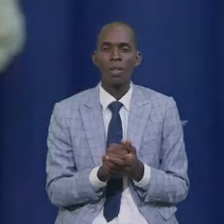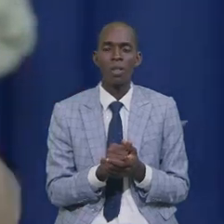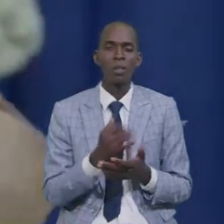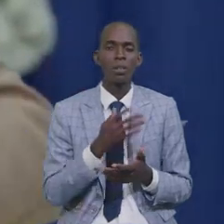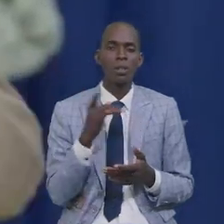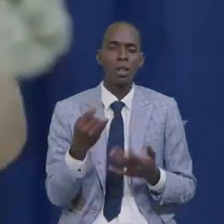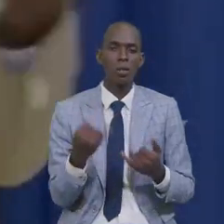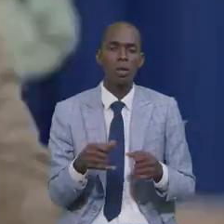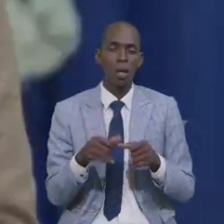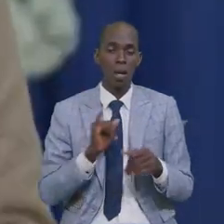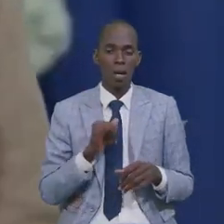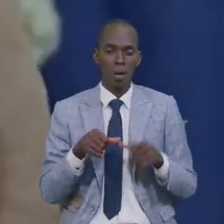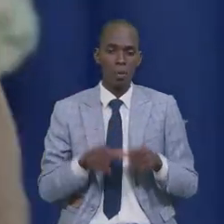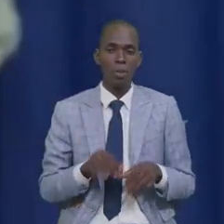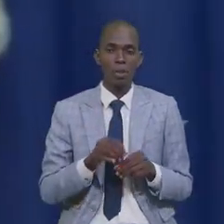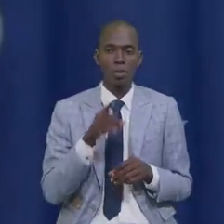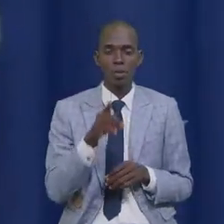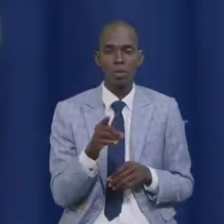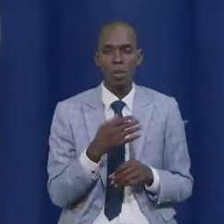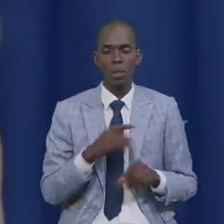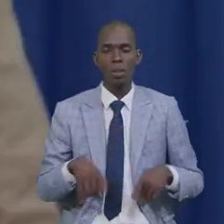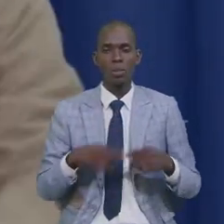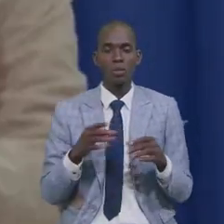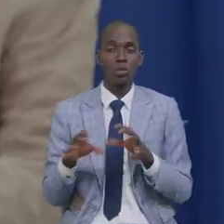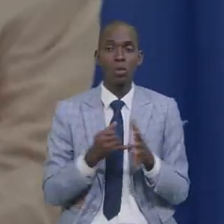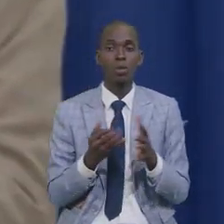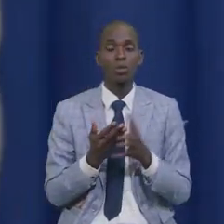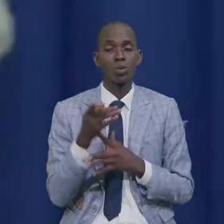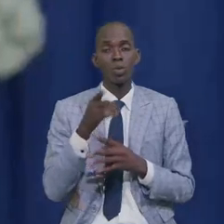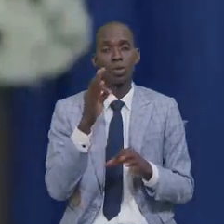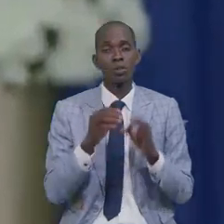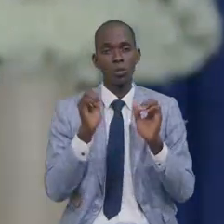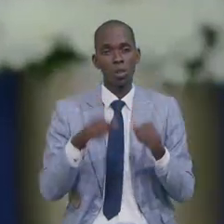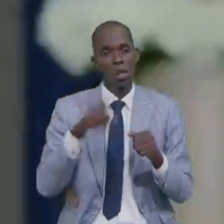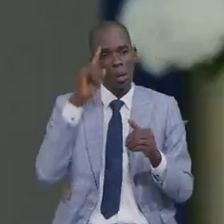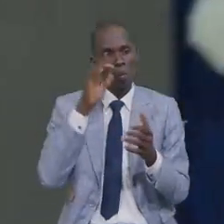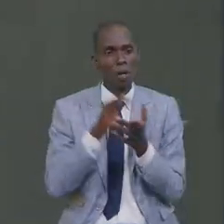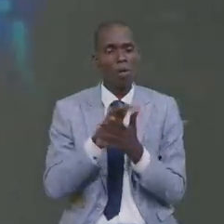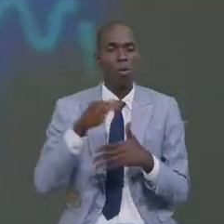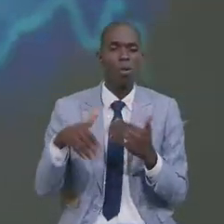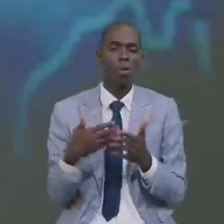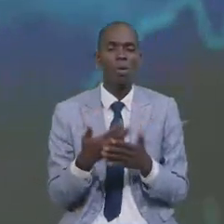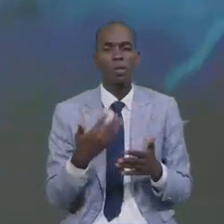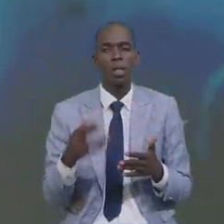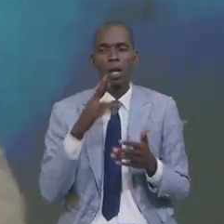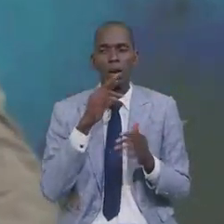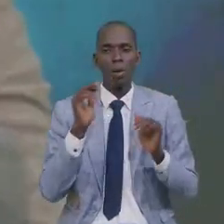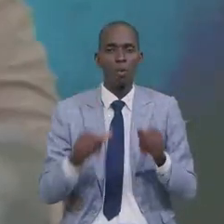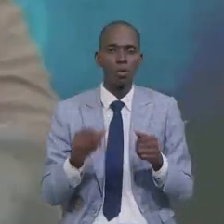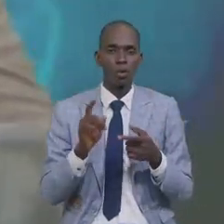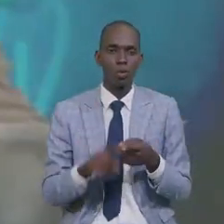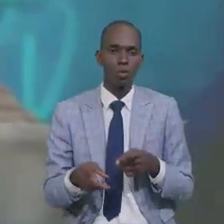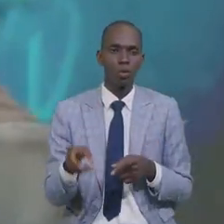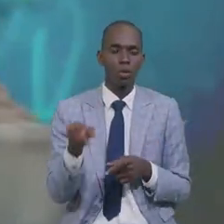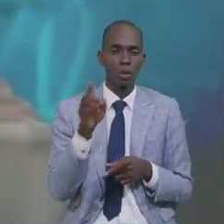quand j'étais dans le monde, je demeure en toi et je le ferai à travers toi, si tu peux croire. Tout est possible à